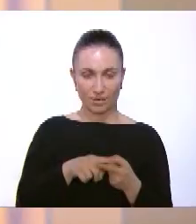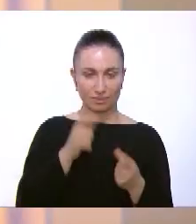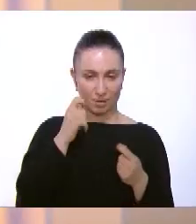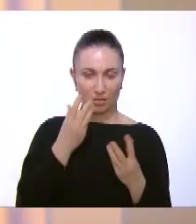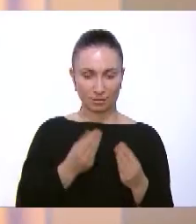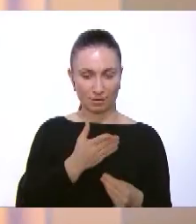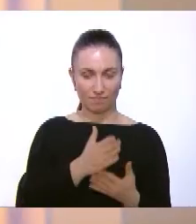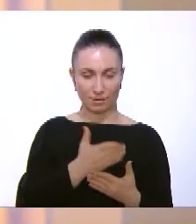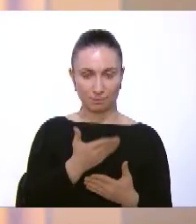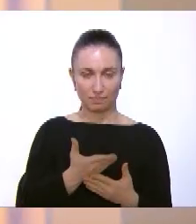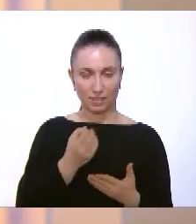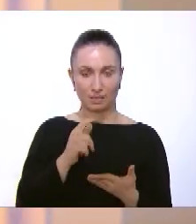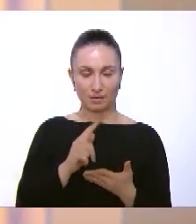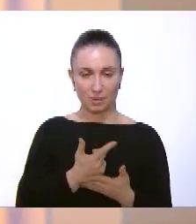ერთხელ